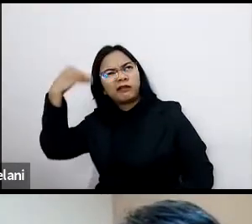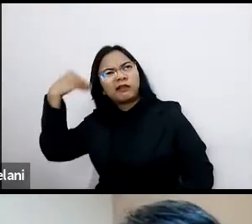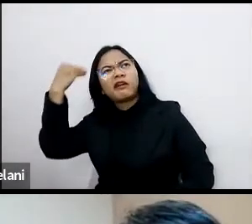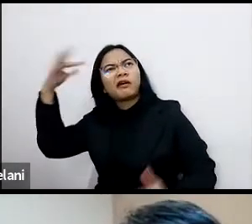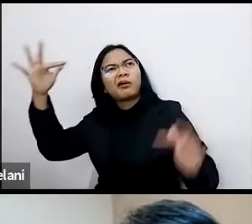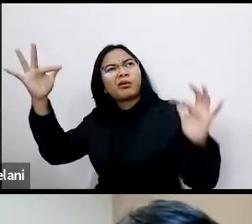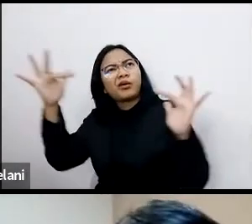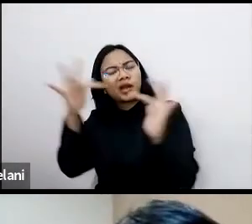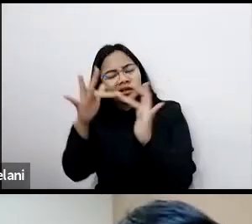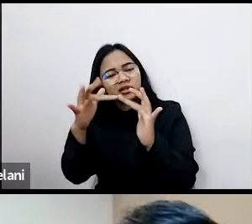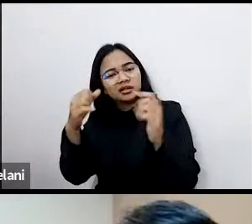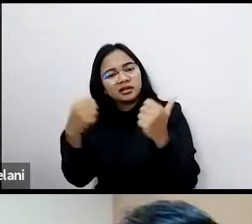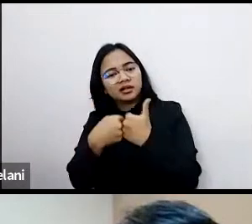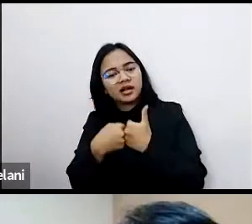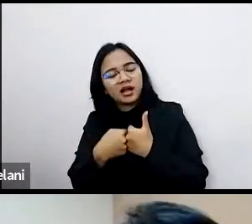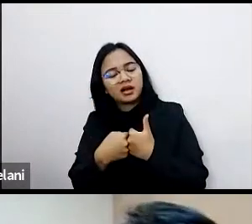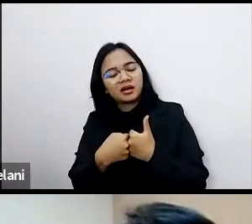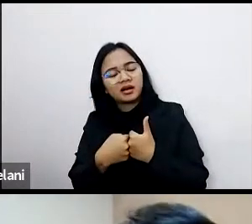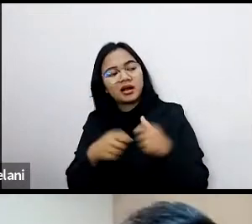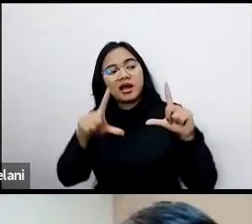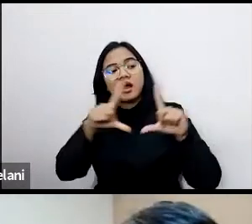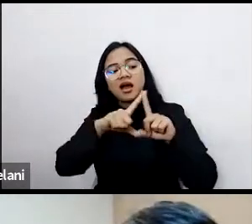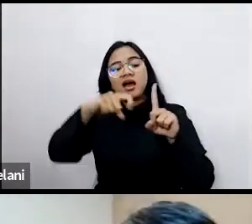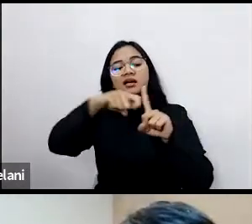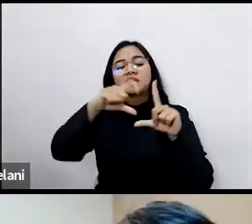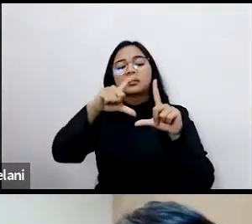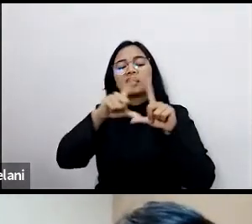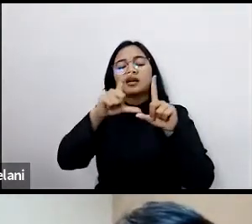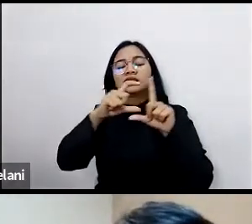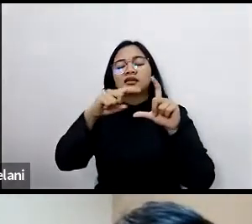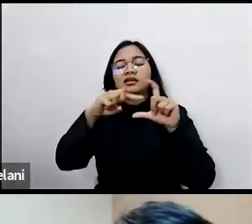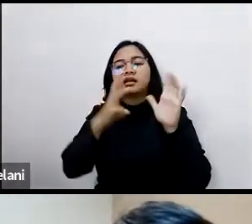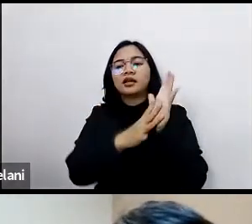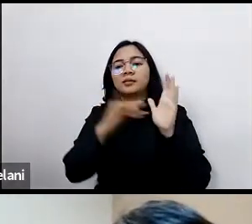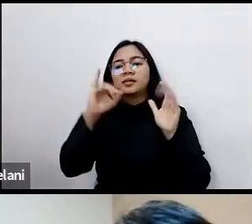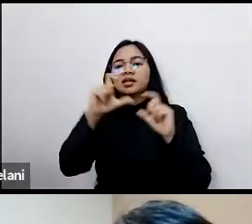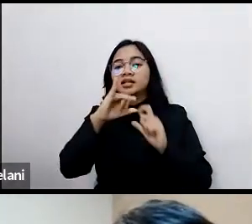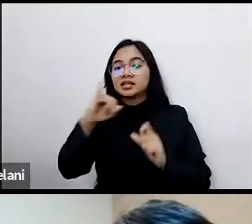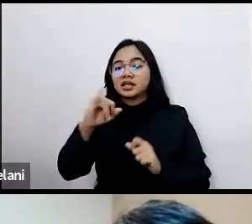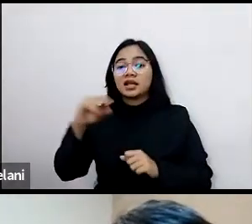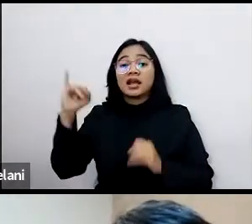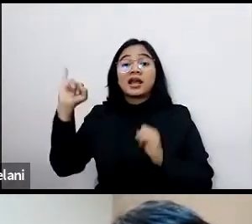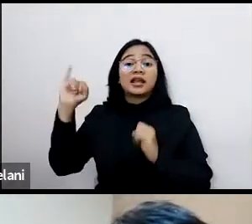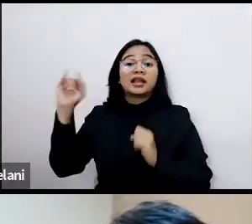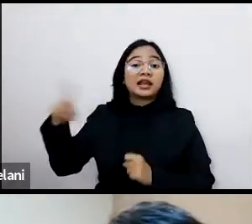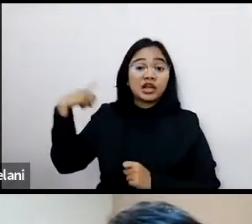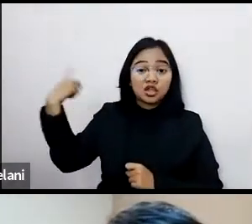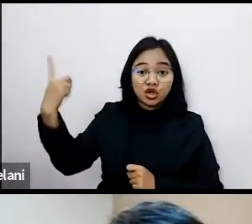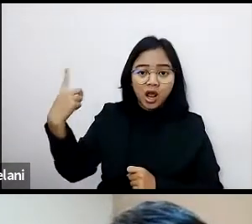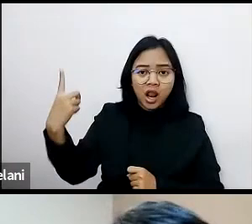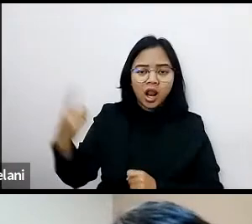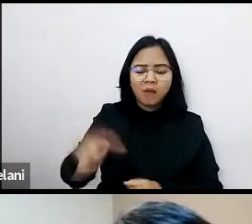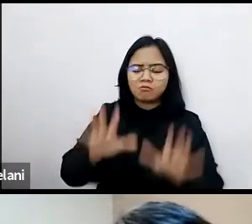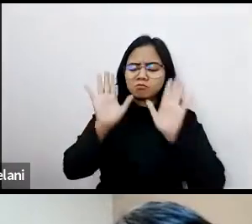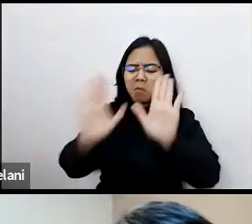apa internasional misalnya ya. Kemudian juga banyak beban-beban kerja di